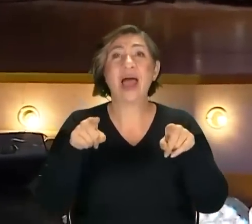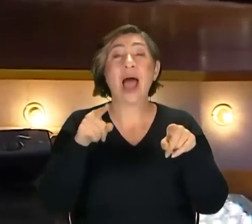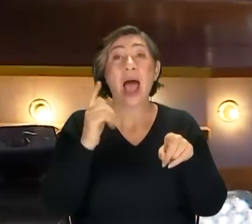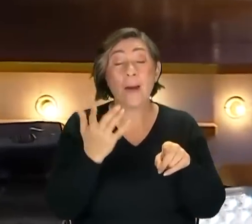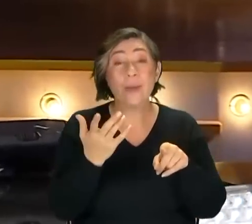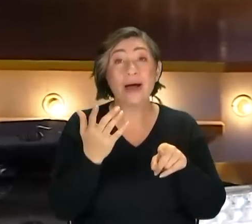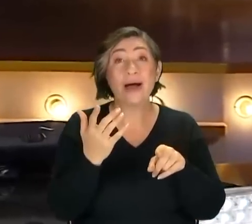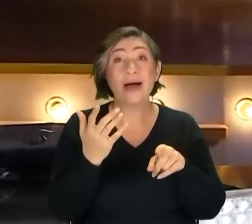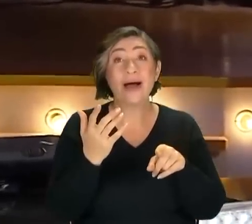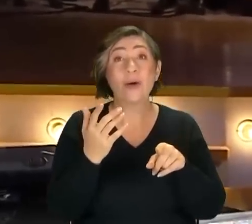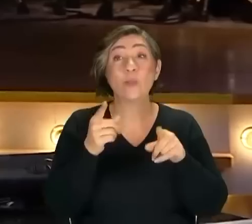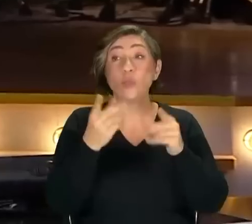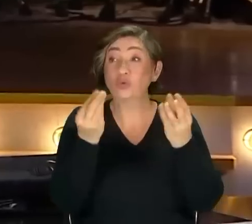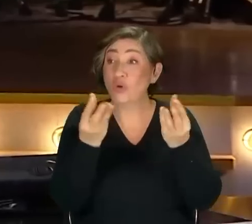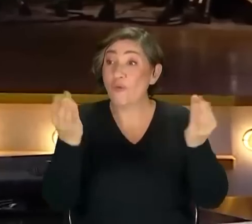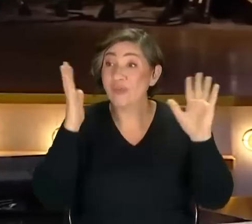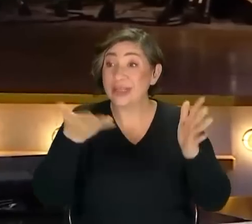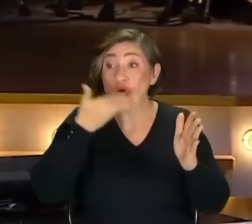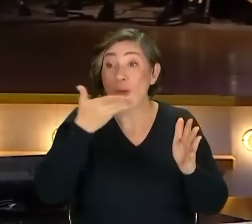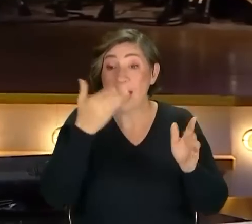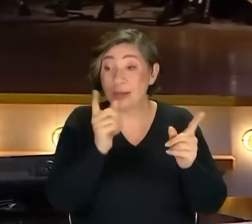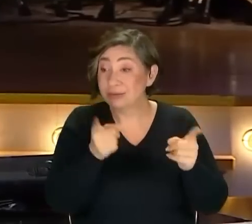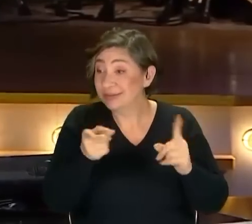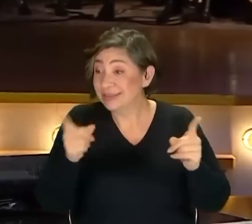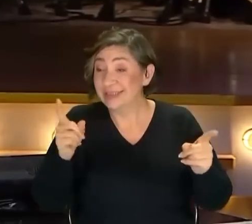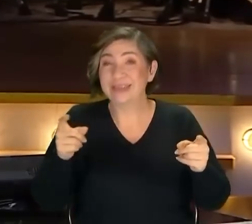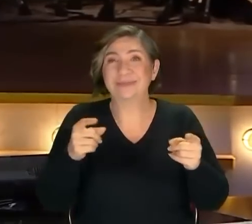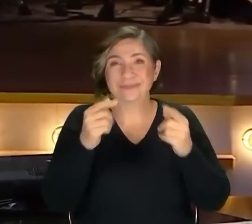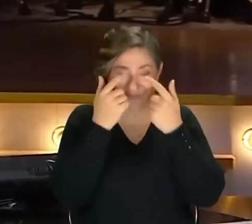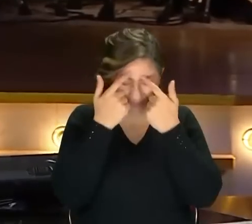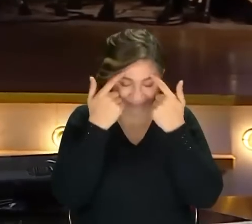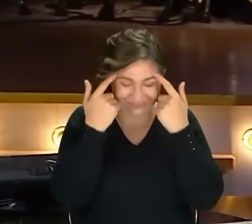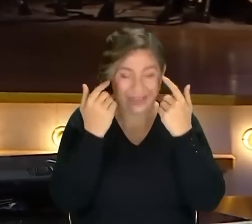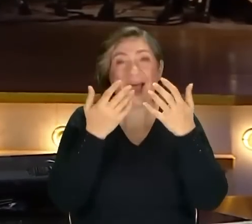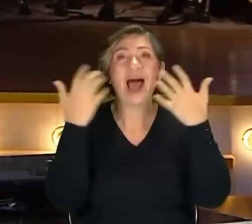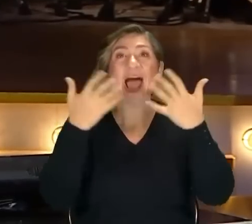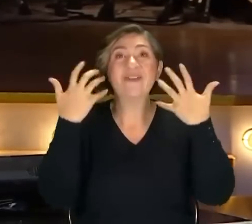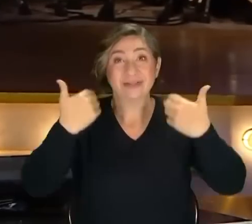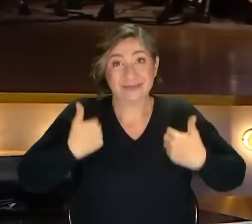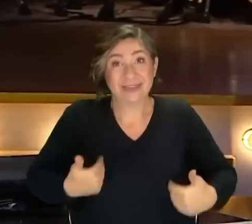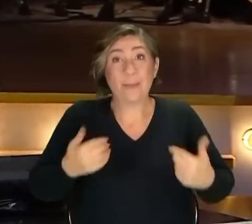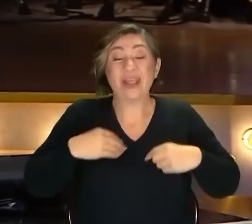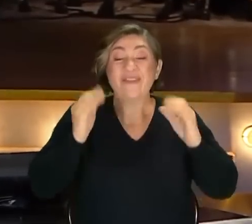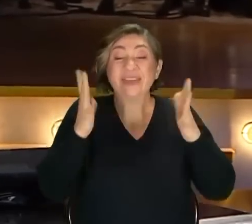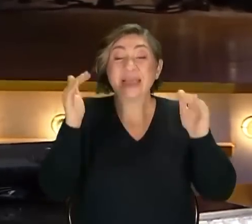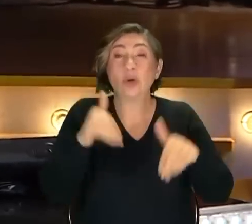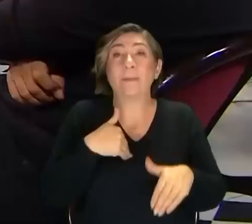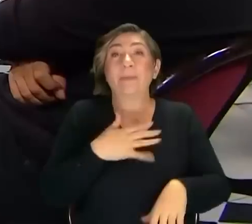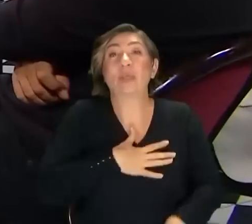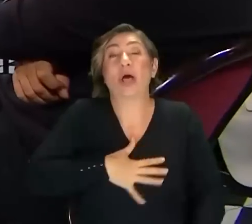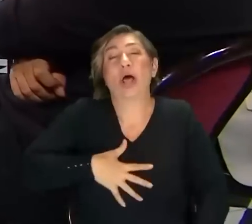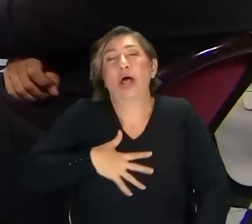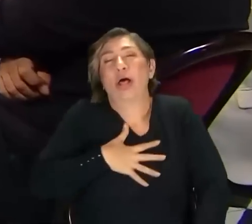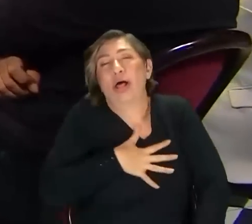var. Ve bu kadar biyoloji ve hayvan anatomisi bana fazla geliyor. Bir süre sonra